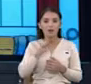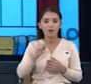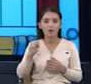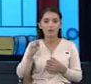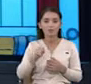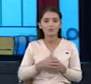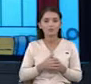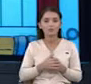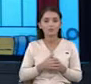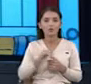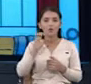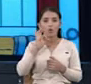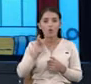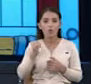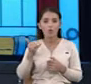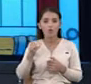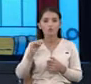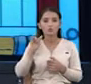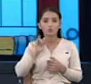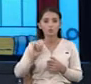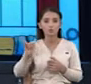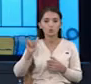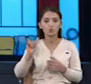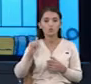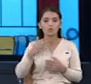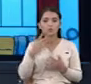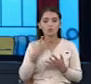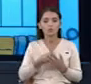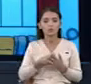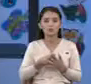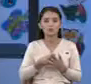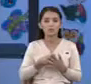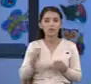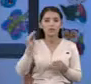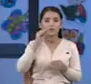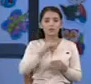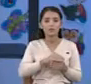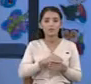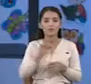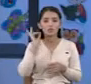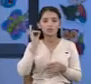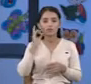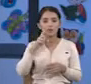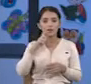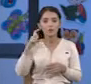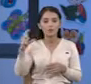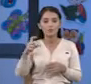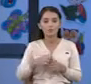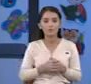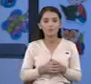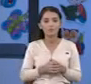А, О, У. И у нас добавился звук